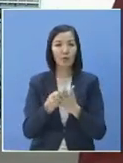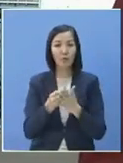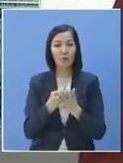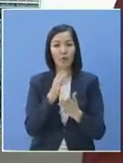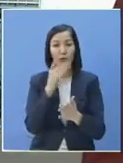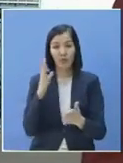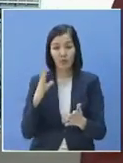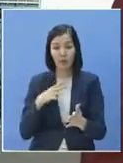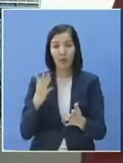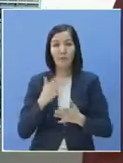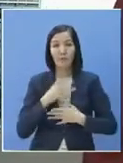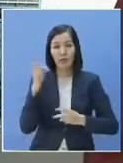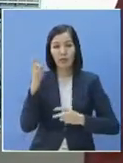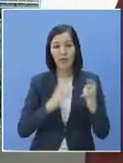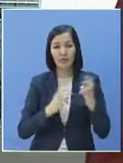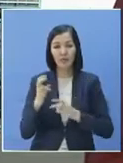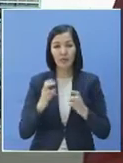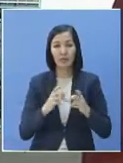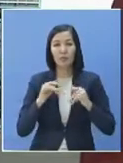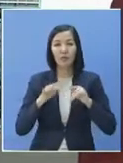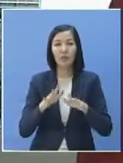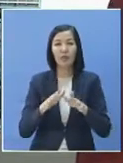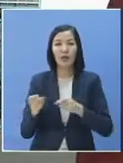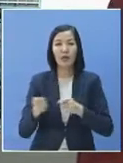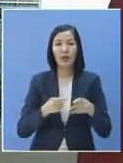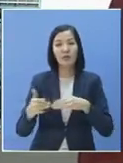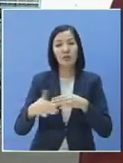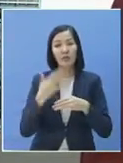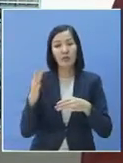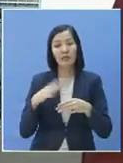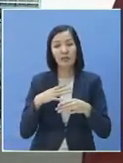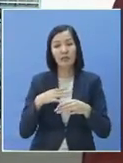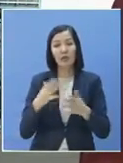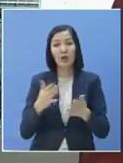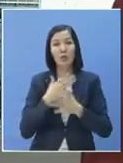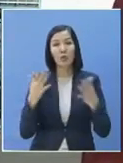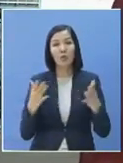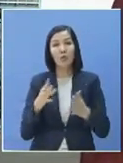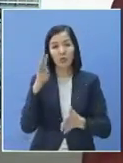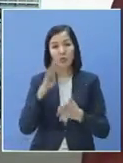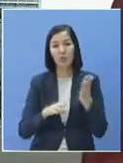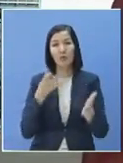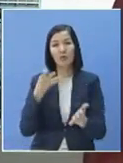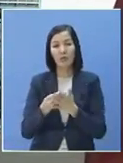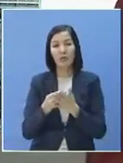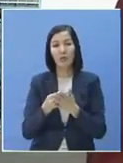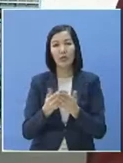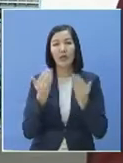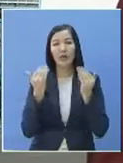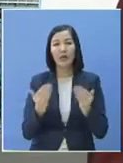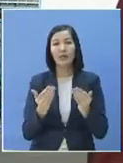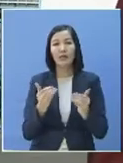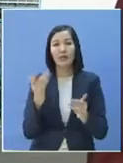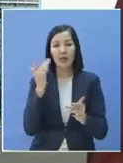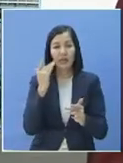болды. Біздің кәсіпорын осы іске байланысты әкімшілік жазаға тартылды. Яғни үлкен көлемде айыппұл төледік. Ал қазір біз